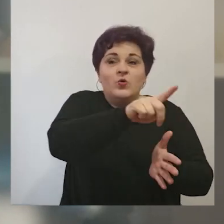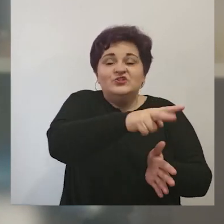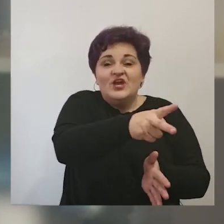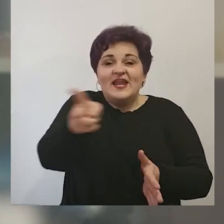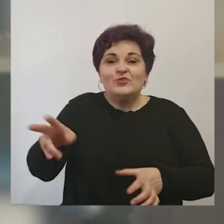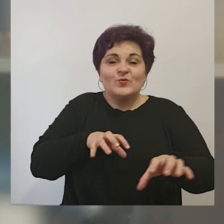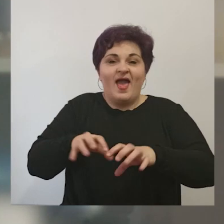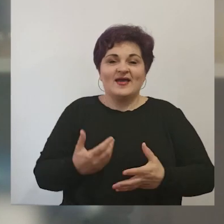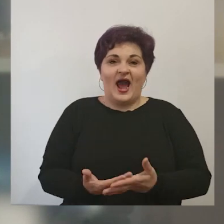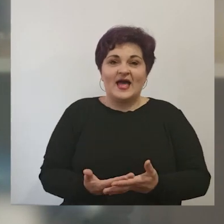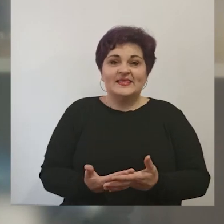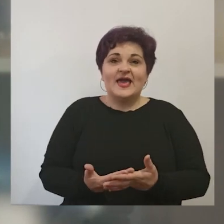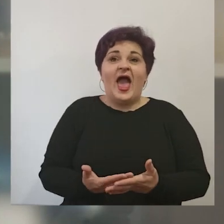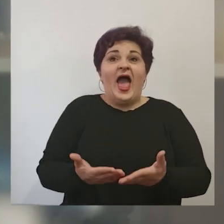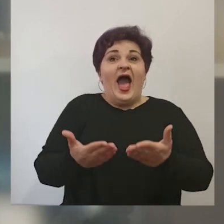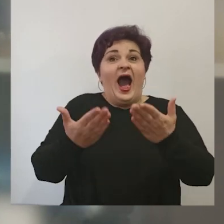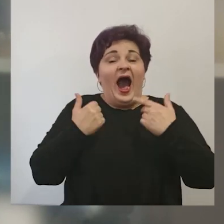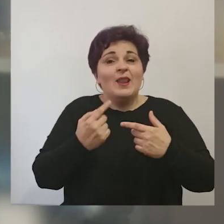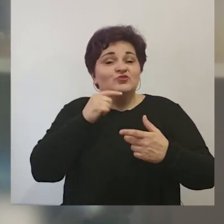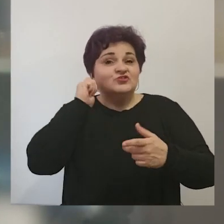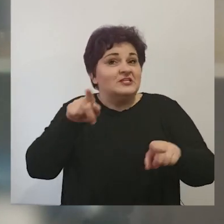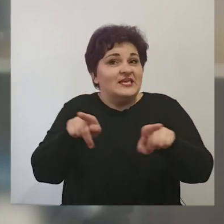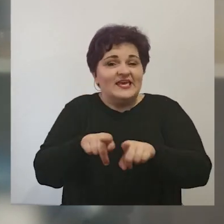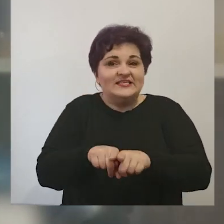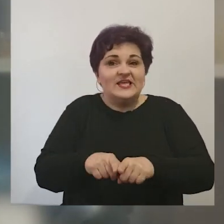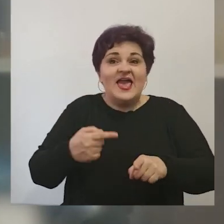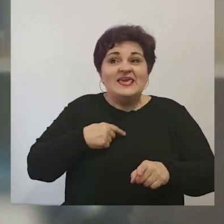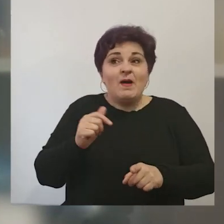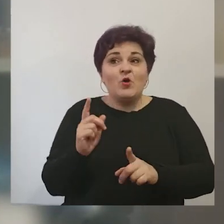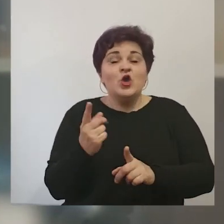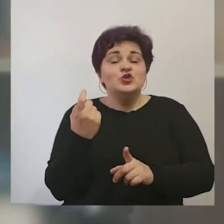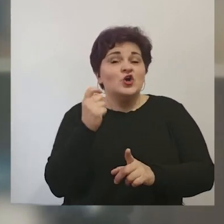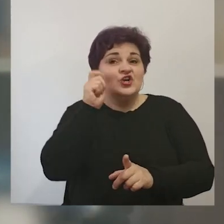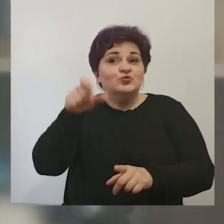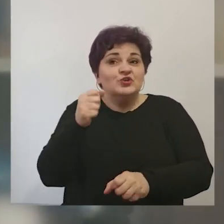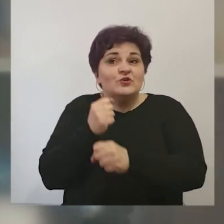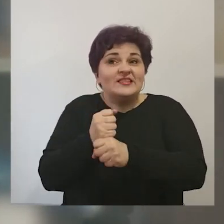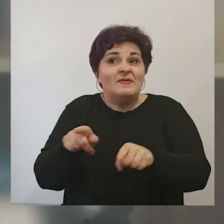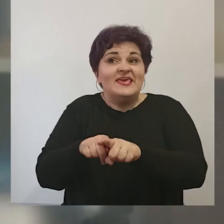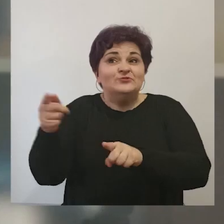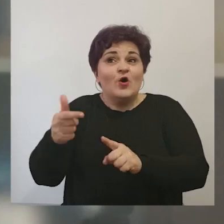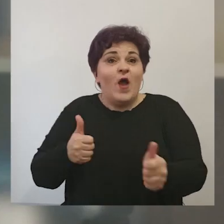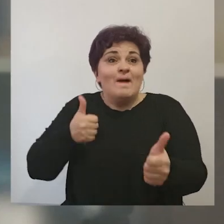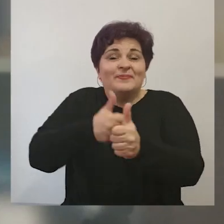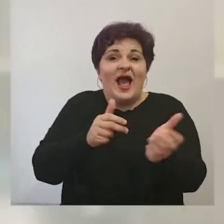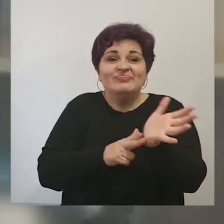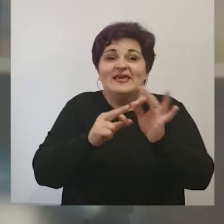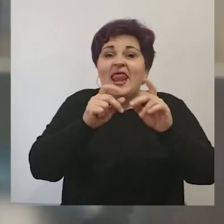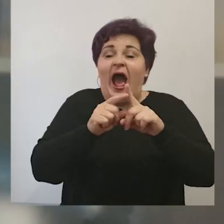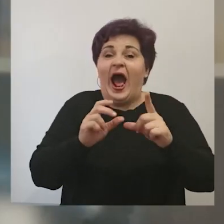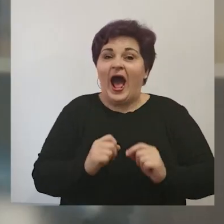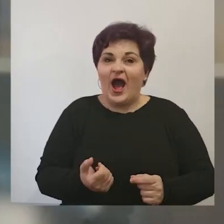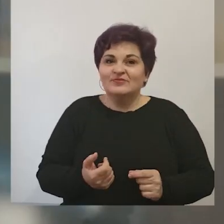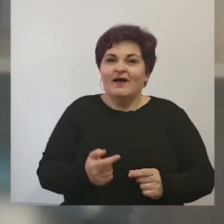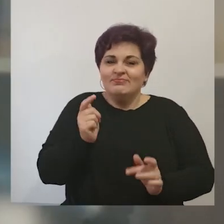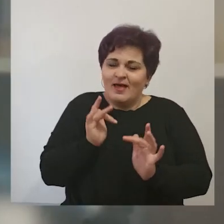na ostale radnike, ali i radnice, jer jednostavno evo, imamo i drugu radnicu koja ide njenim stopama.